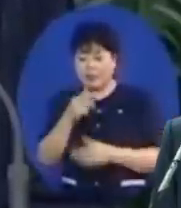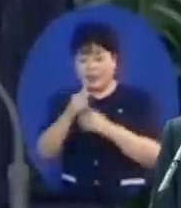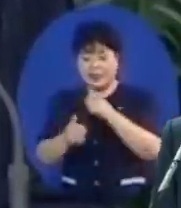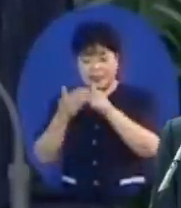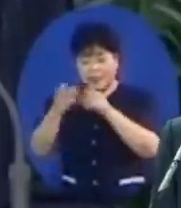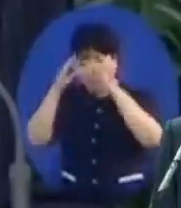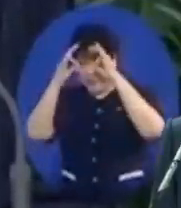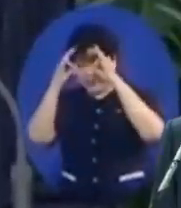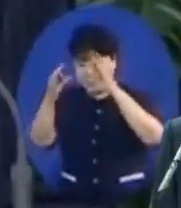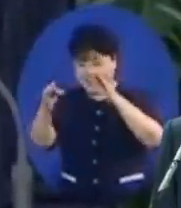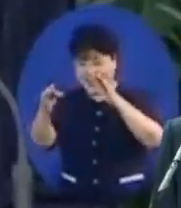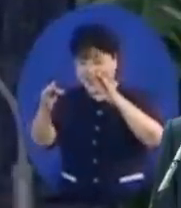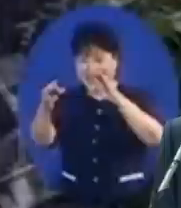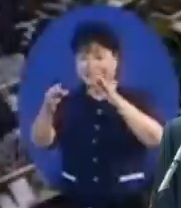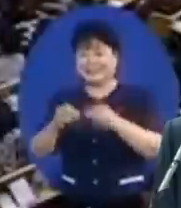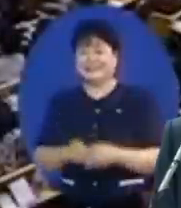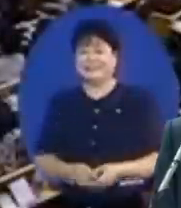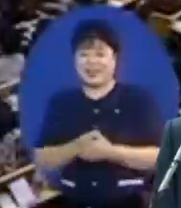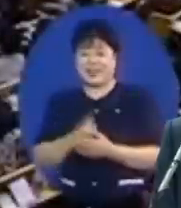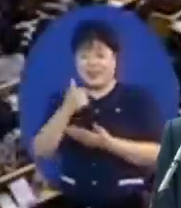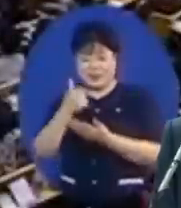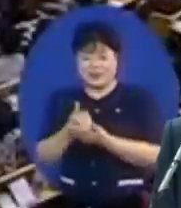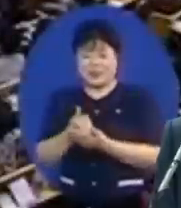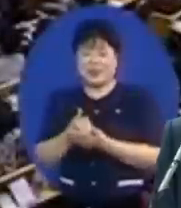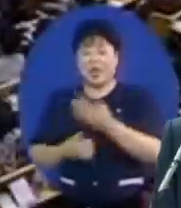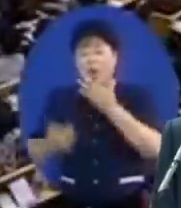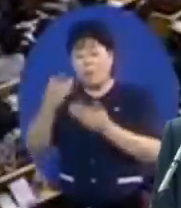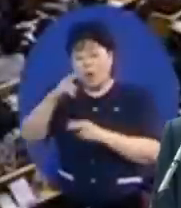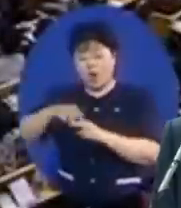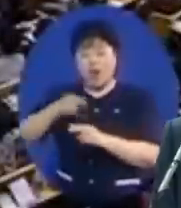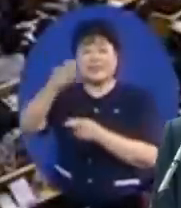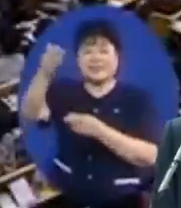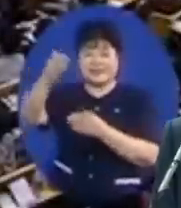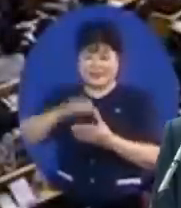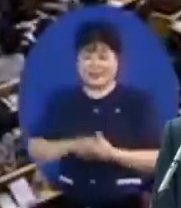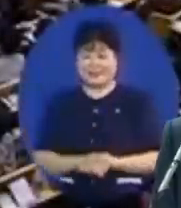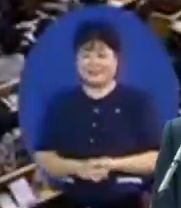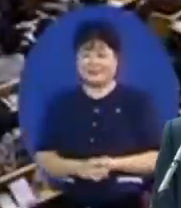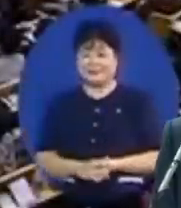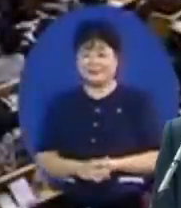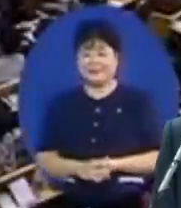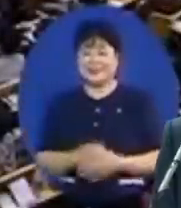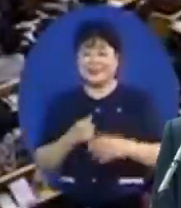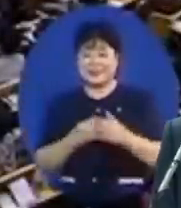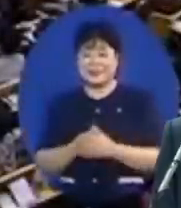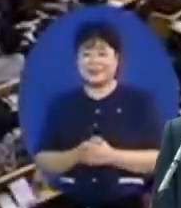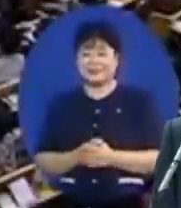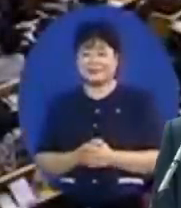하나님 보시기에는 흠점이 많으니까 번제를 드리는 것입니다. 그래서